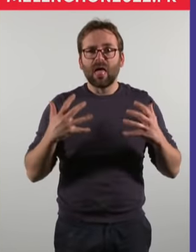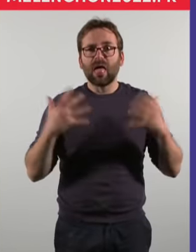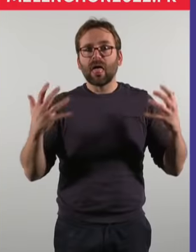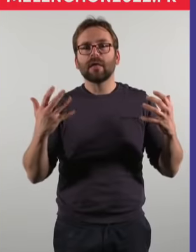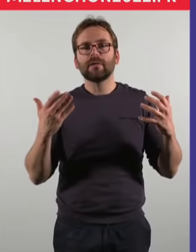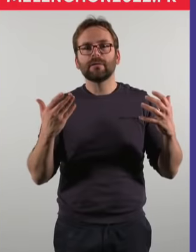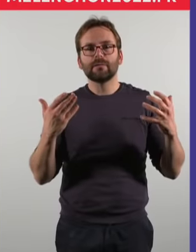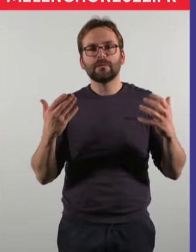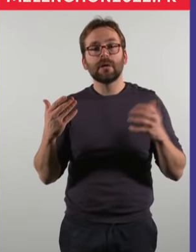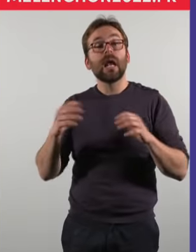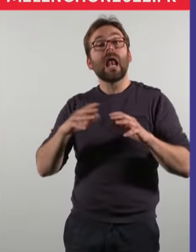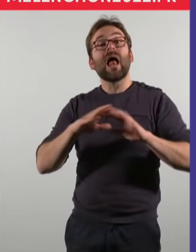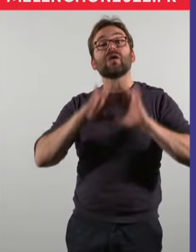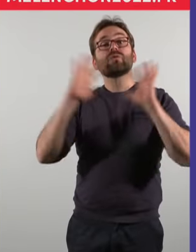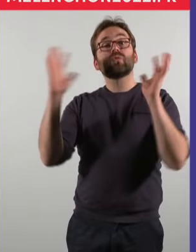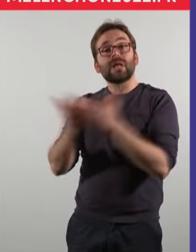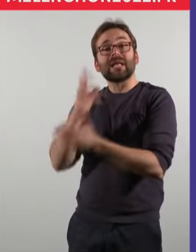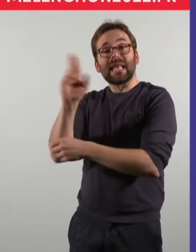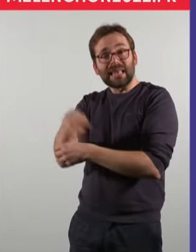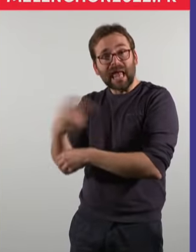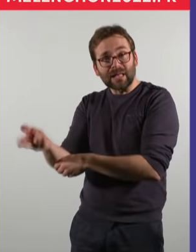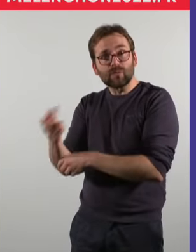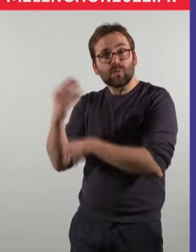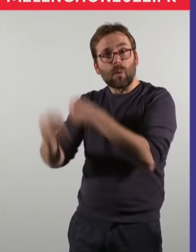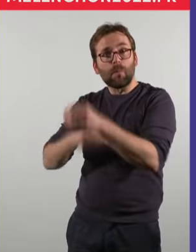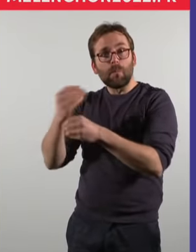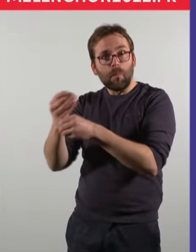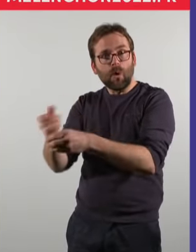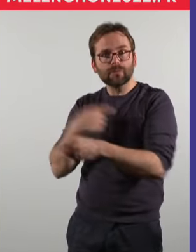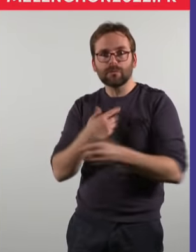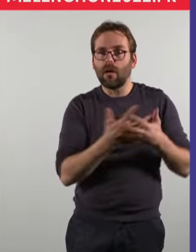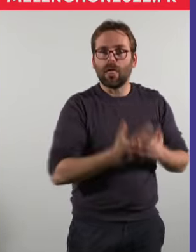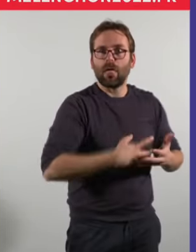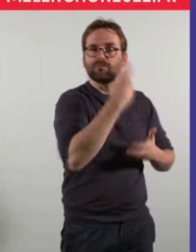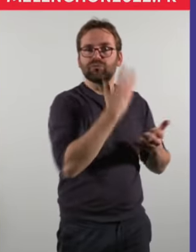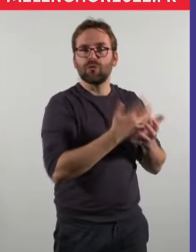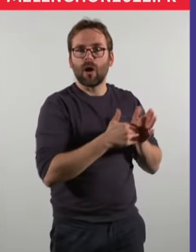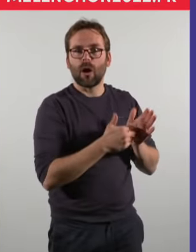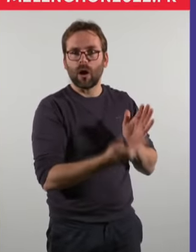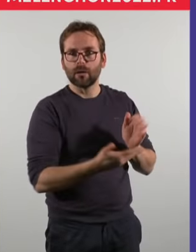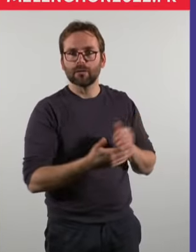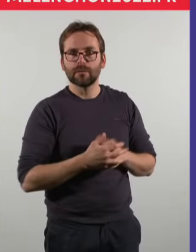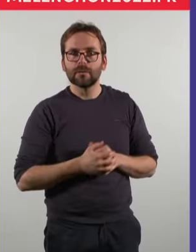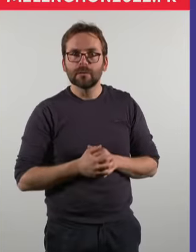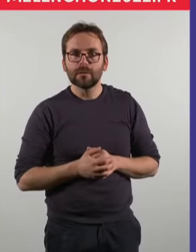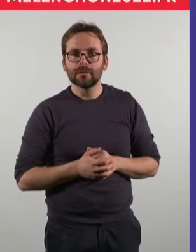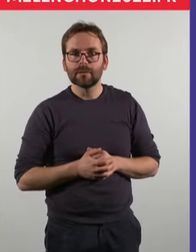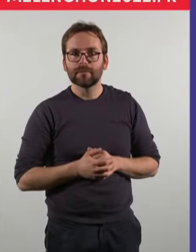que celui de la totalité de la nature du monde dans lequel ils sont arrivés auparavant.